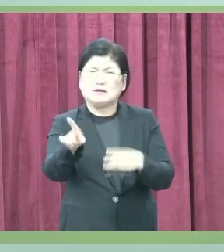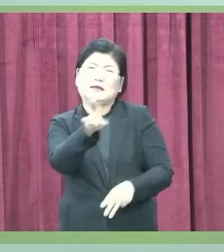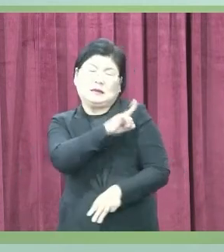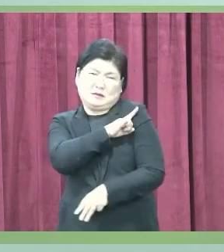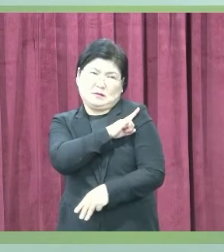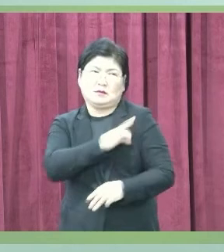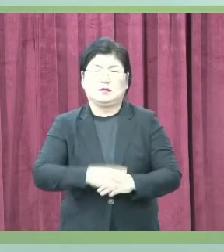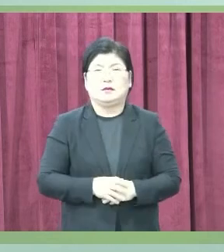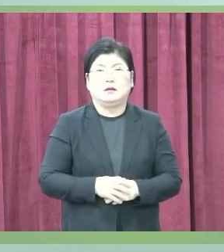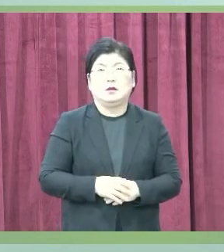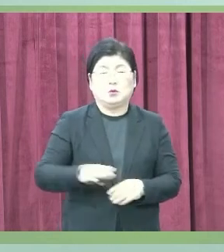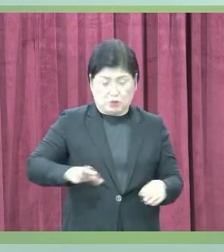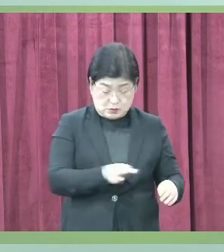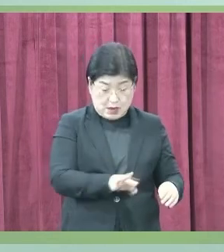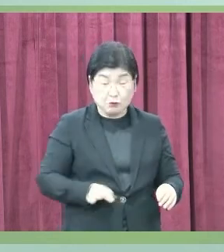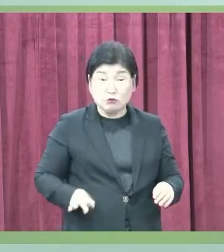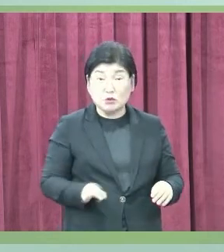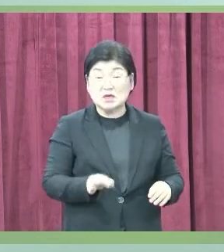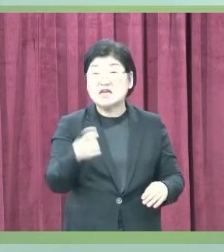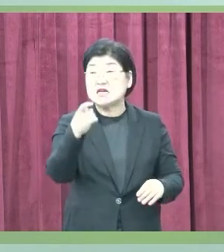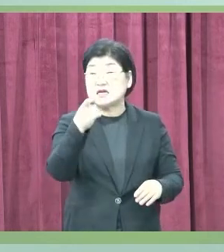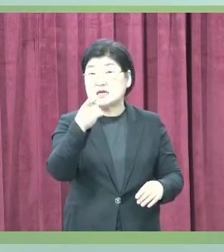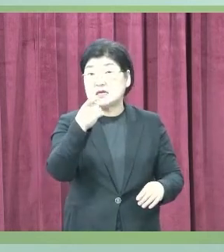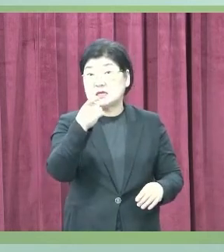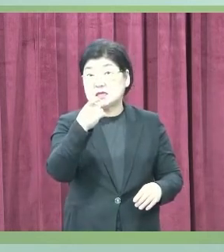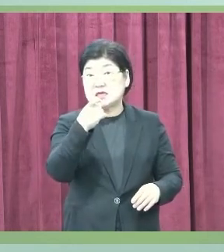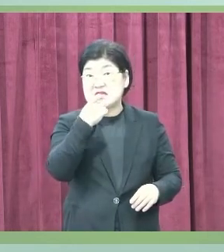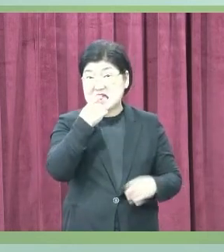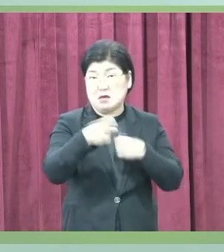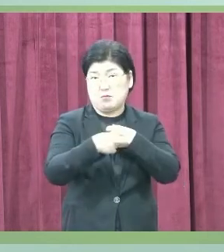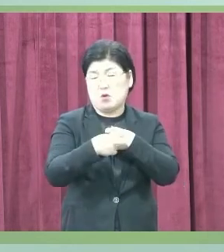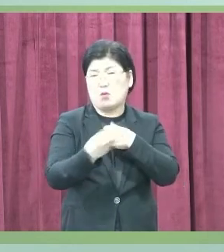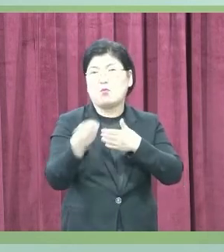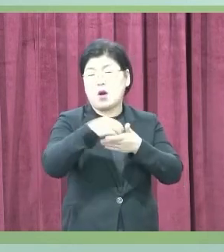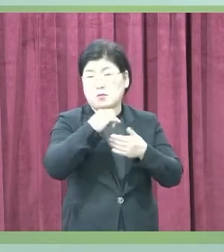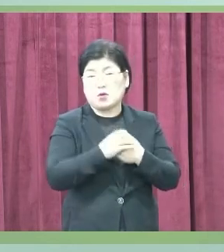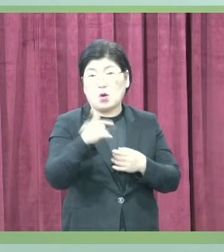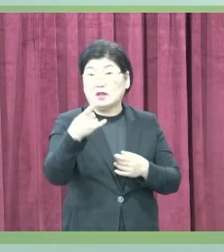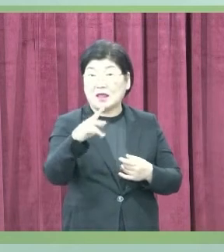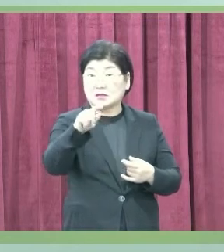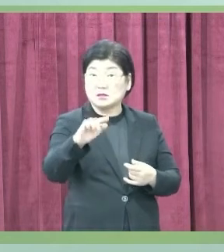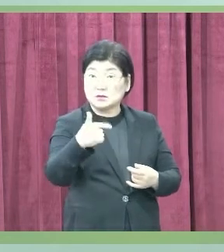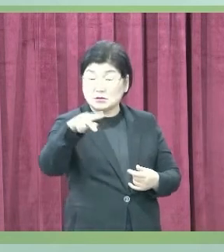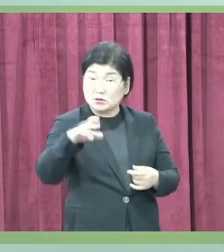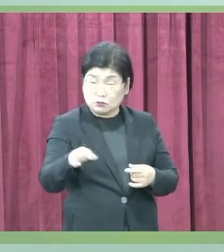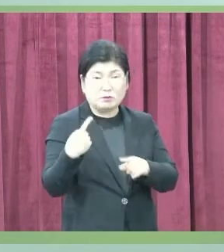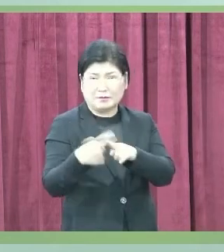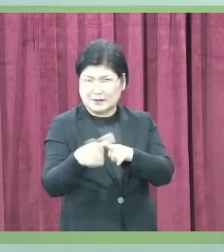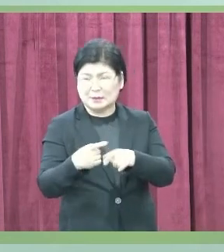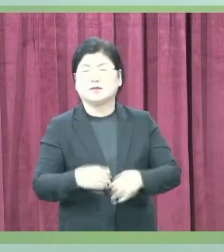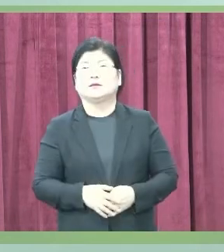해놨고요. 그다음에 장류요루는 전체 장애에 비해서 치과의원이 들어갔고, 뇌전증 똑같고,